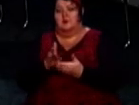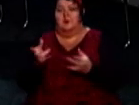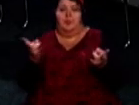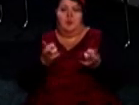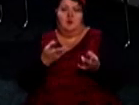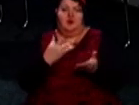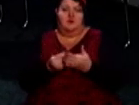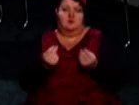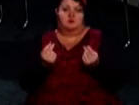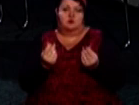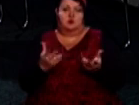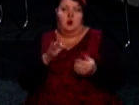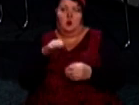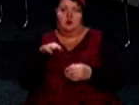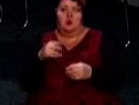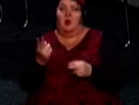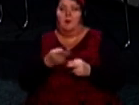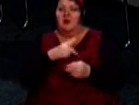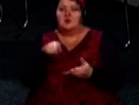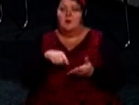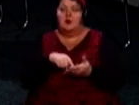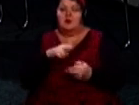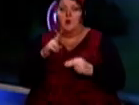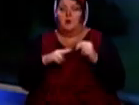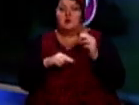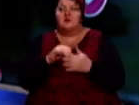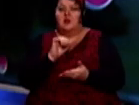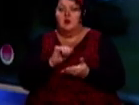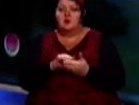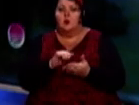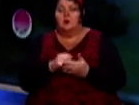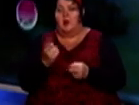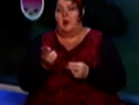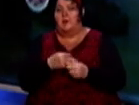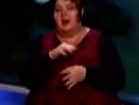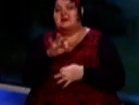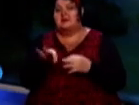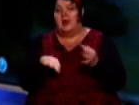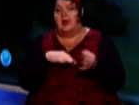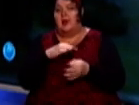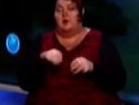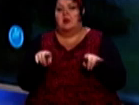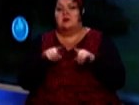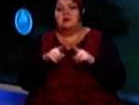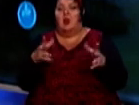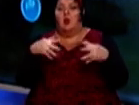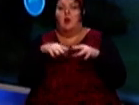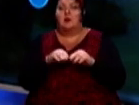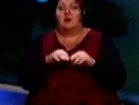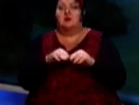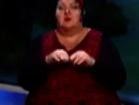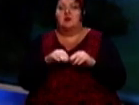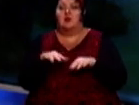потреби. Але без містобудівної документації, без схеми цих об'єднаних територіальних громад